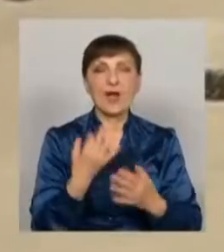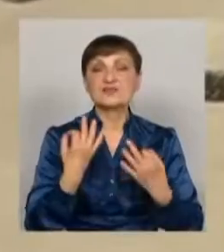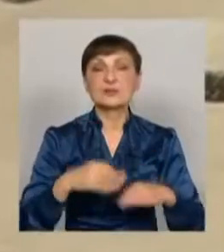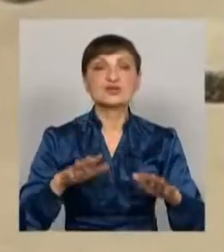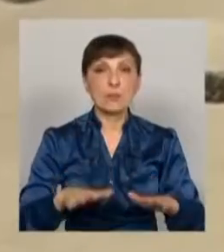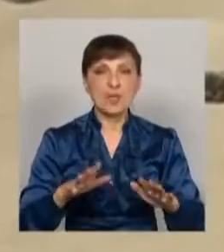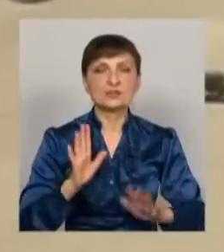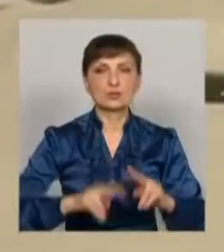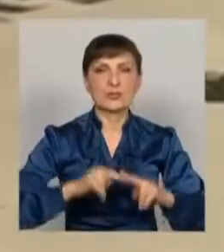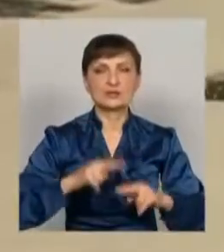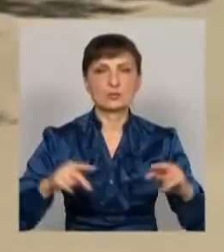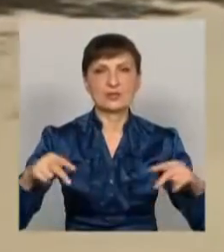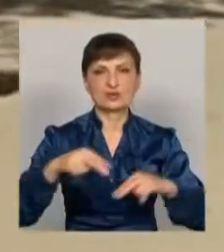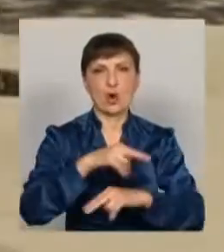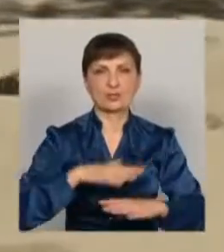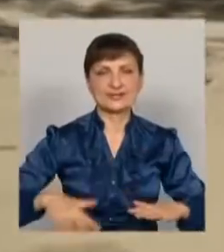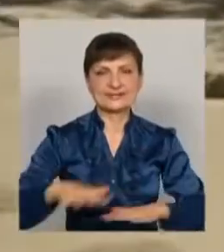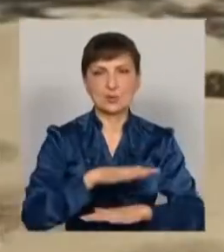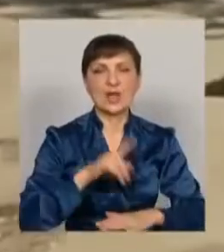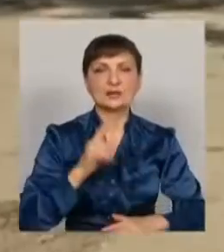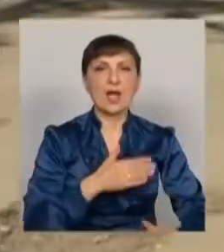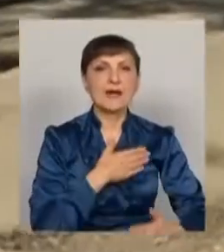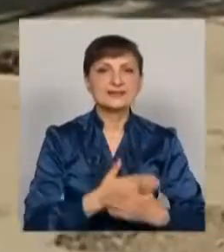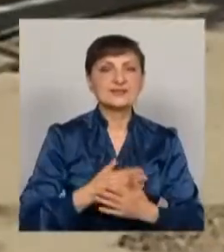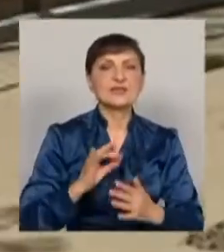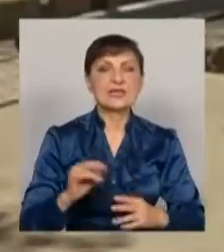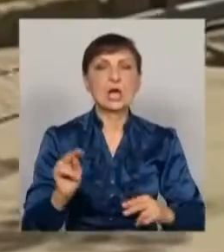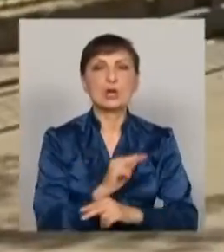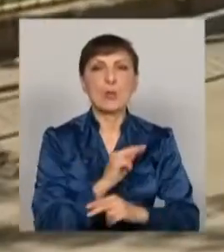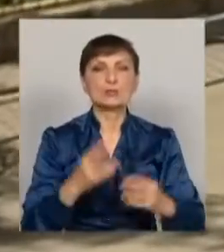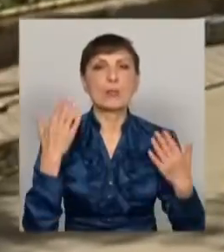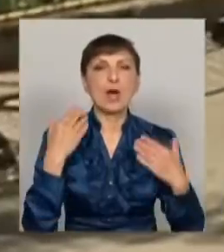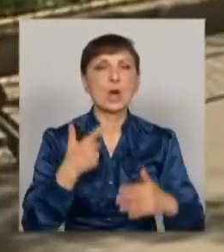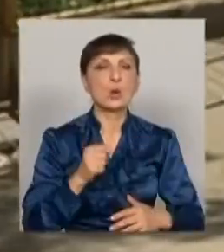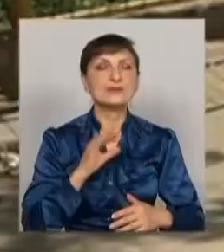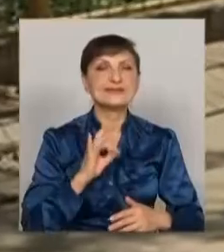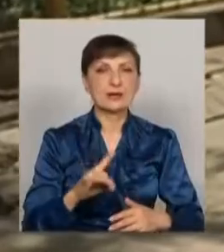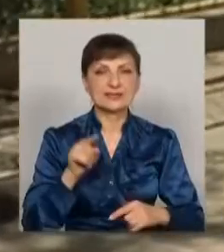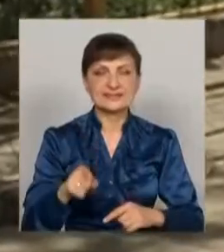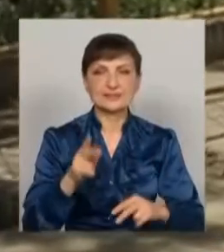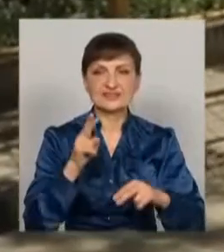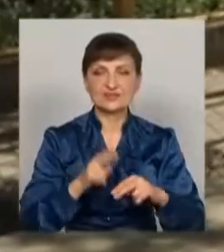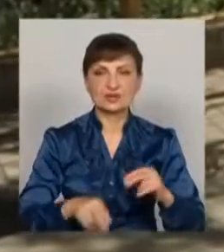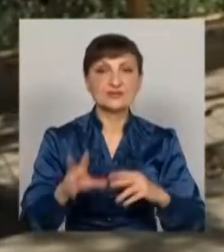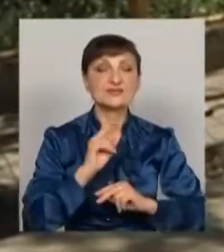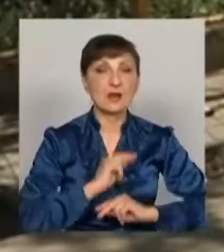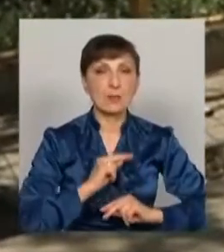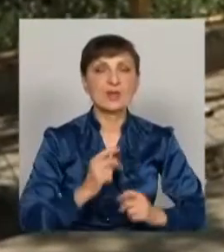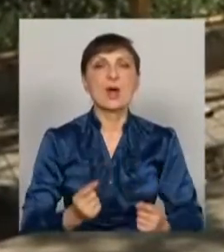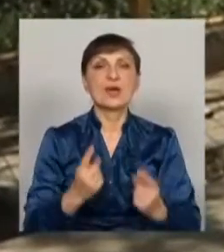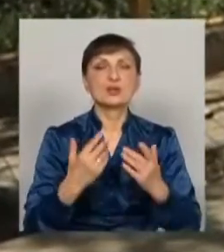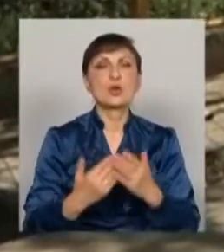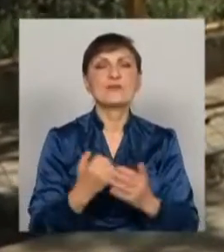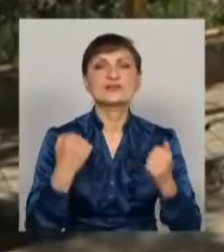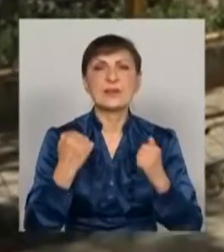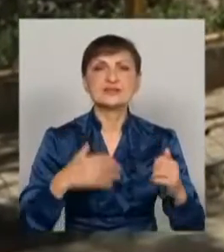построят пешеходные зоны также активными темпами идет ремонт парка гульдер здесь по завершению всех работ появятся новые спортивные